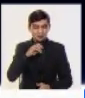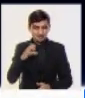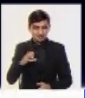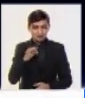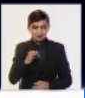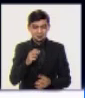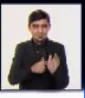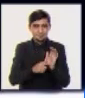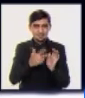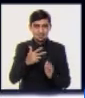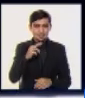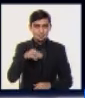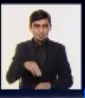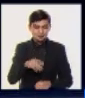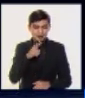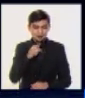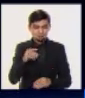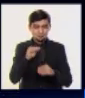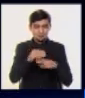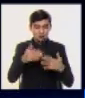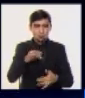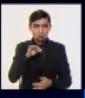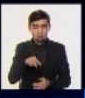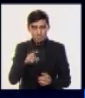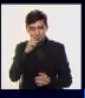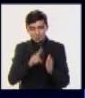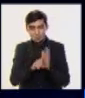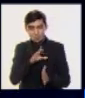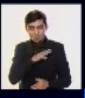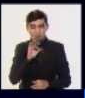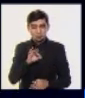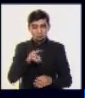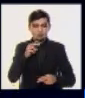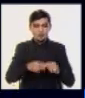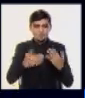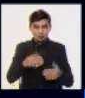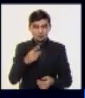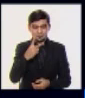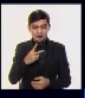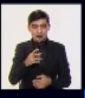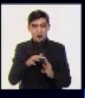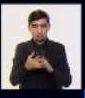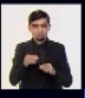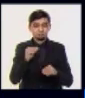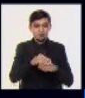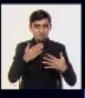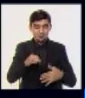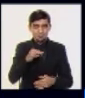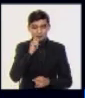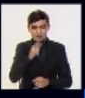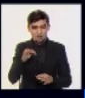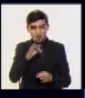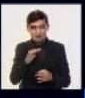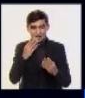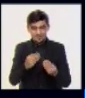73 километра газопровода. Работы начали в июне, а уже в октябре завершили. Тогда же подключили и 2 поселка. И вот в качестве подарка ко